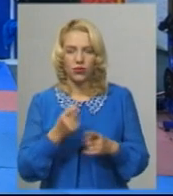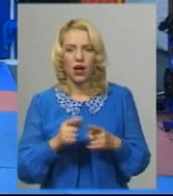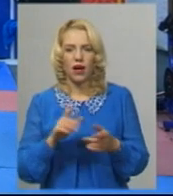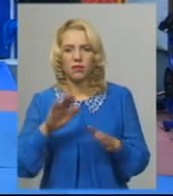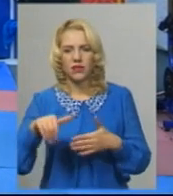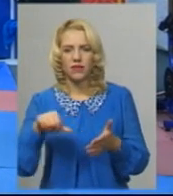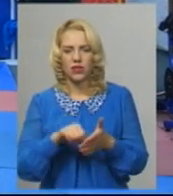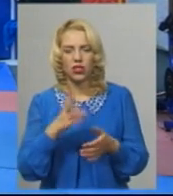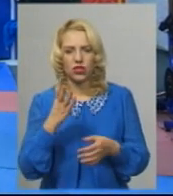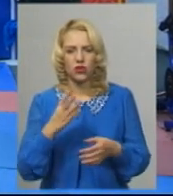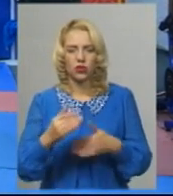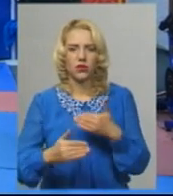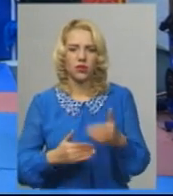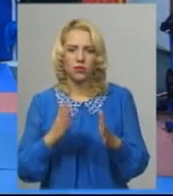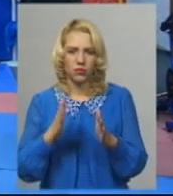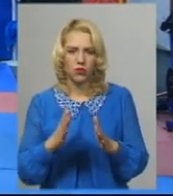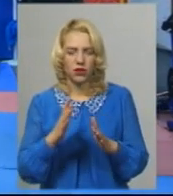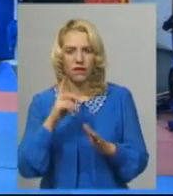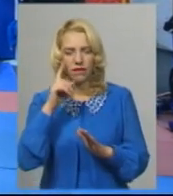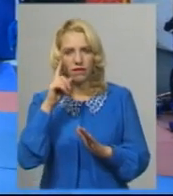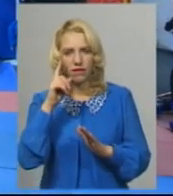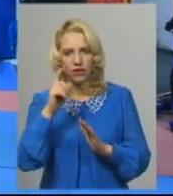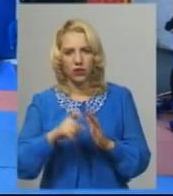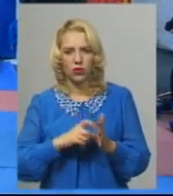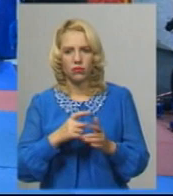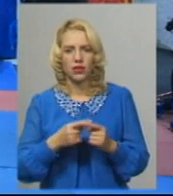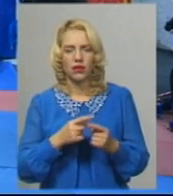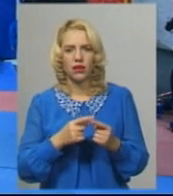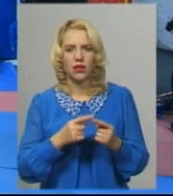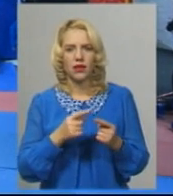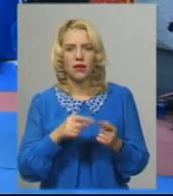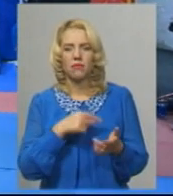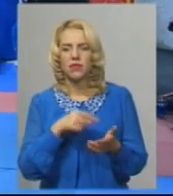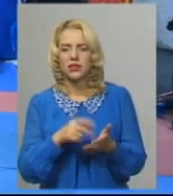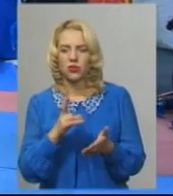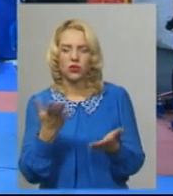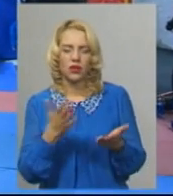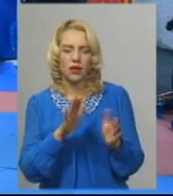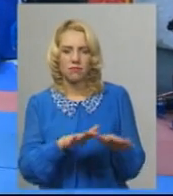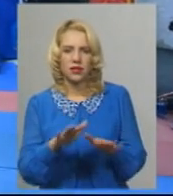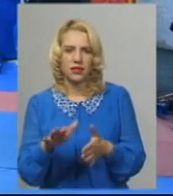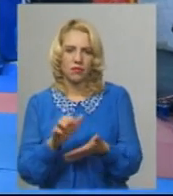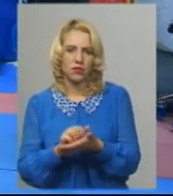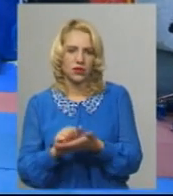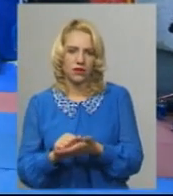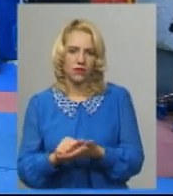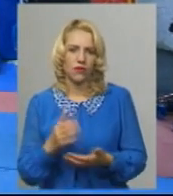4 етапі чемпіонату України, там вже буде відомо рейтинг міст і хто яке посів місце серед в